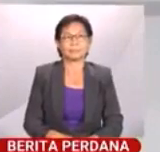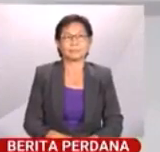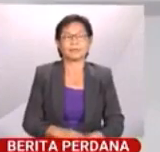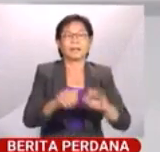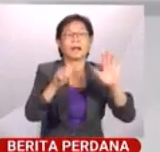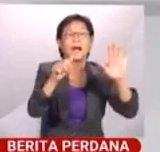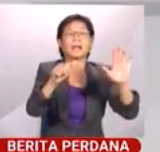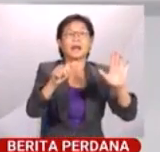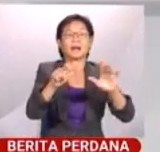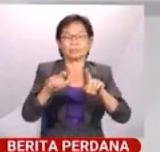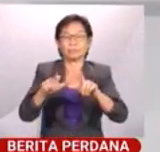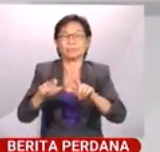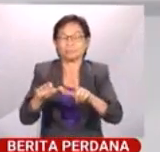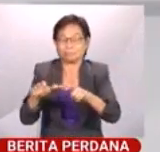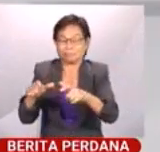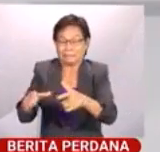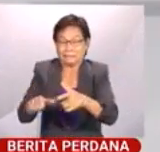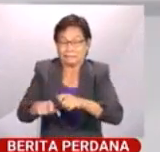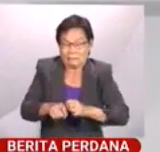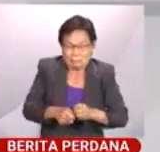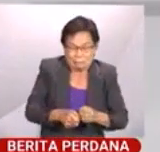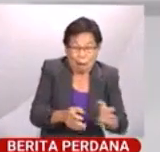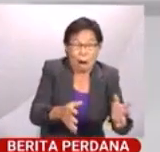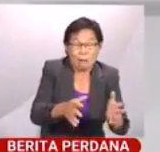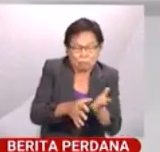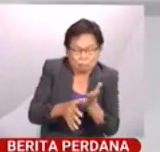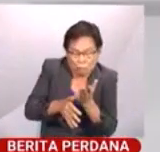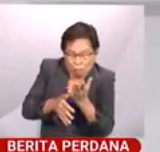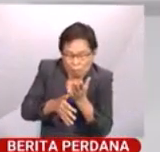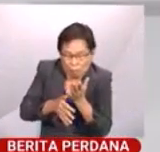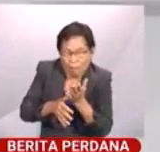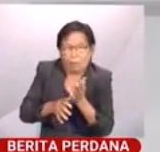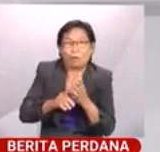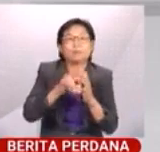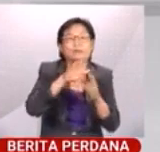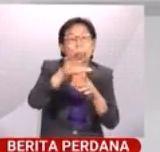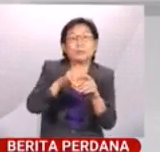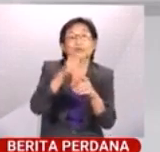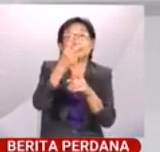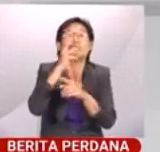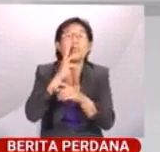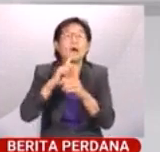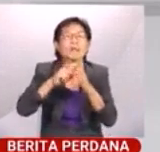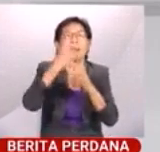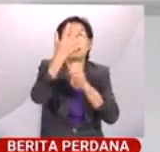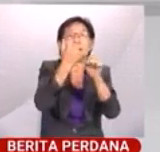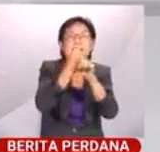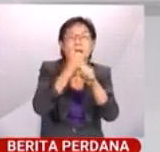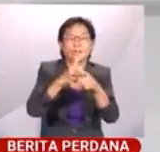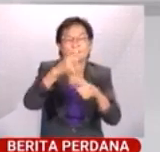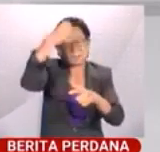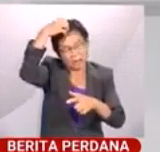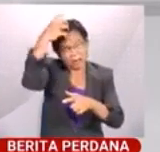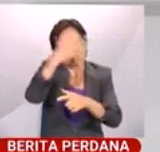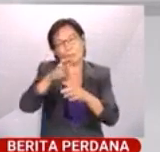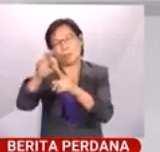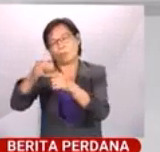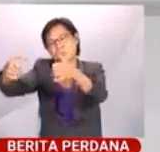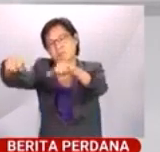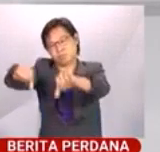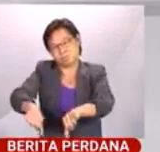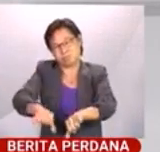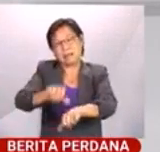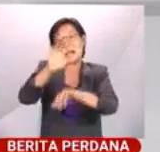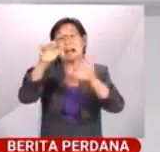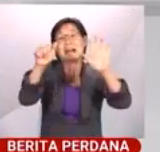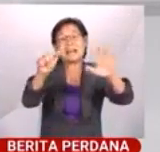6 anggota sindiket pengedaran dadah termasuk 2 wanita yang bergiat aktif sejak 5 tahun lalu di Selangor dan Pulau Pinang tumpas. Hasil 6